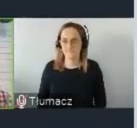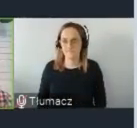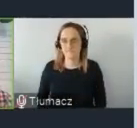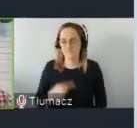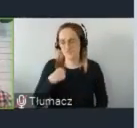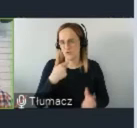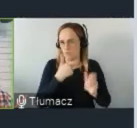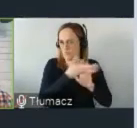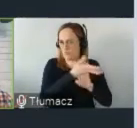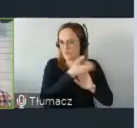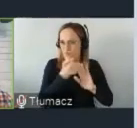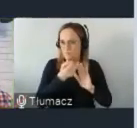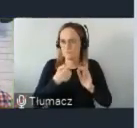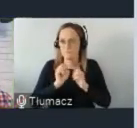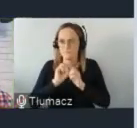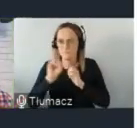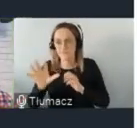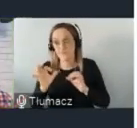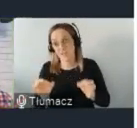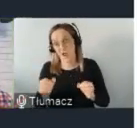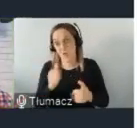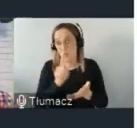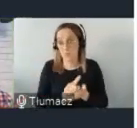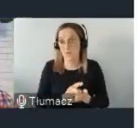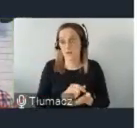Zrobię udostępnienie. Może się uda teraz.